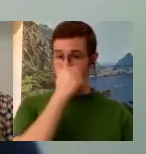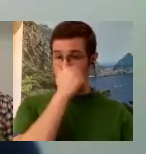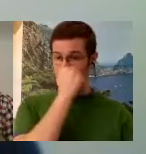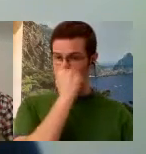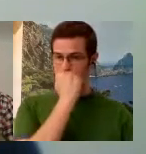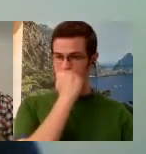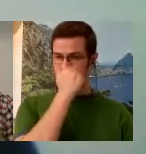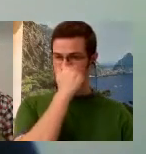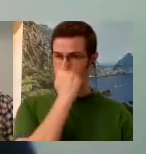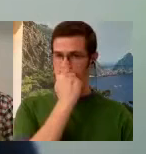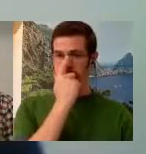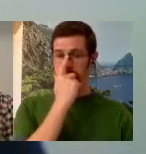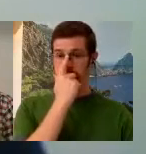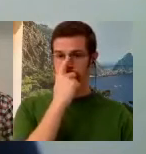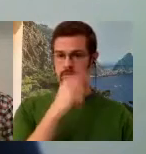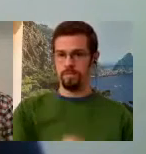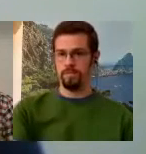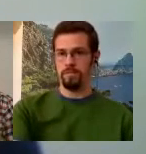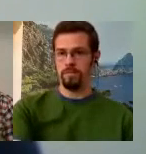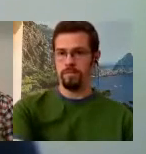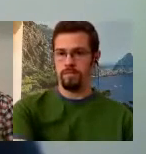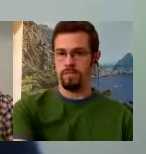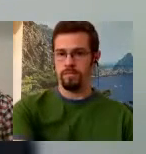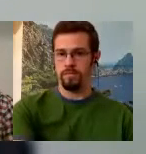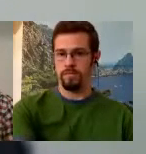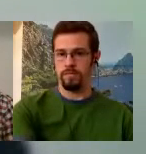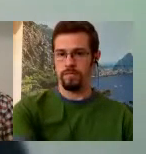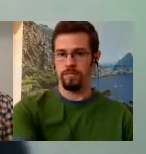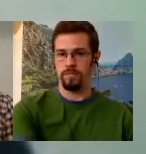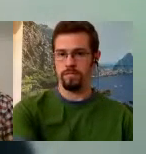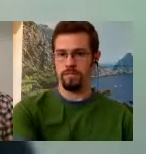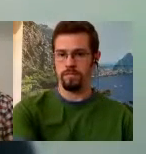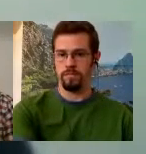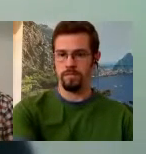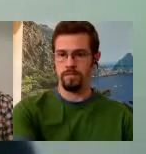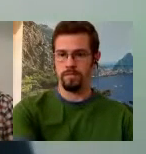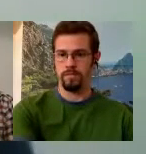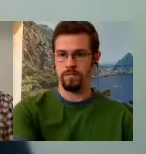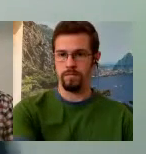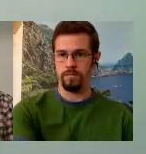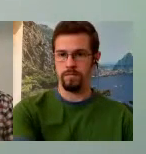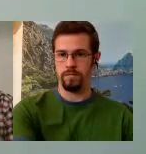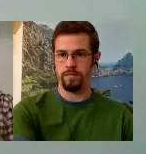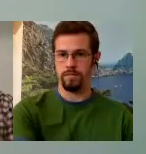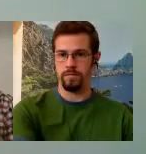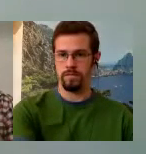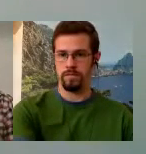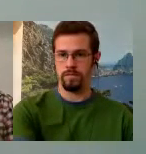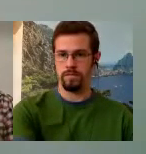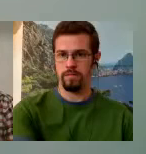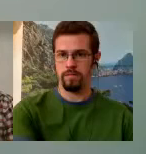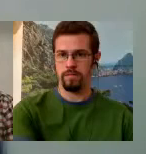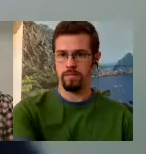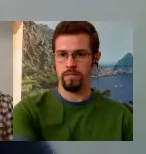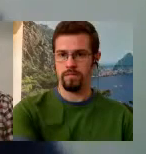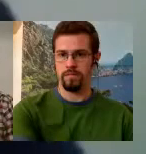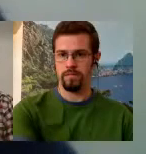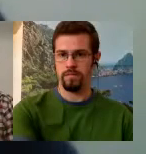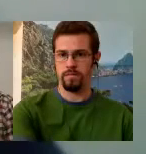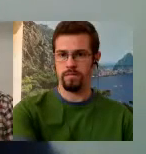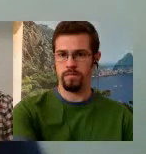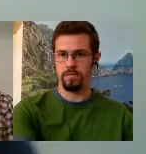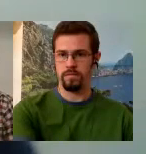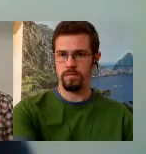منهم تقييم ولكن بدون مساعدة من أي طرف وكان بكتابة العربية.